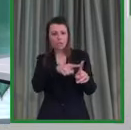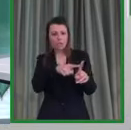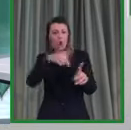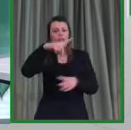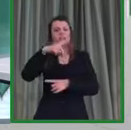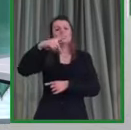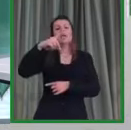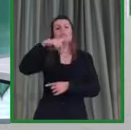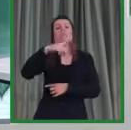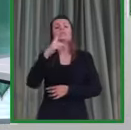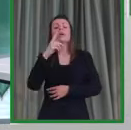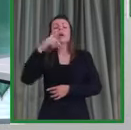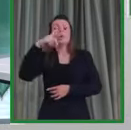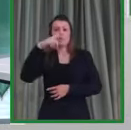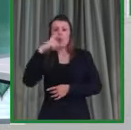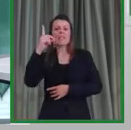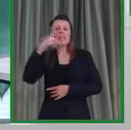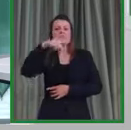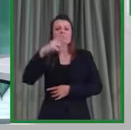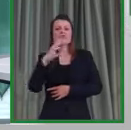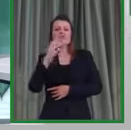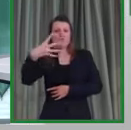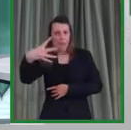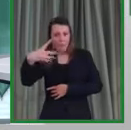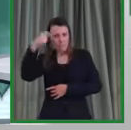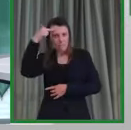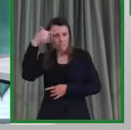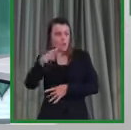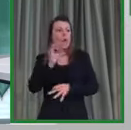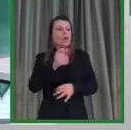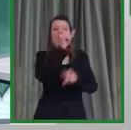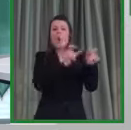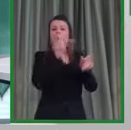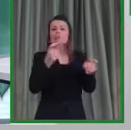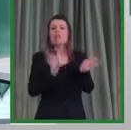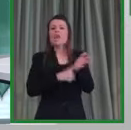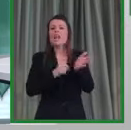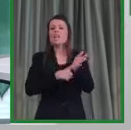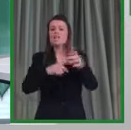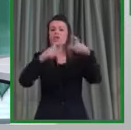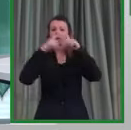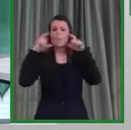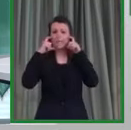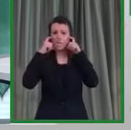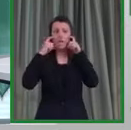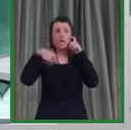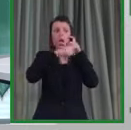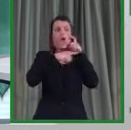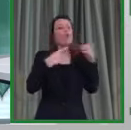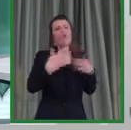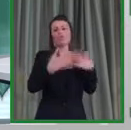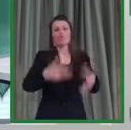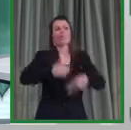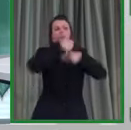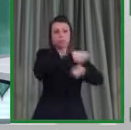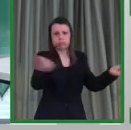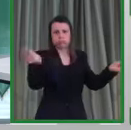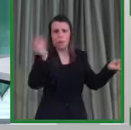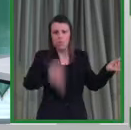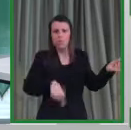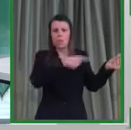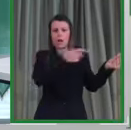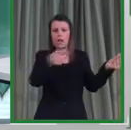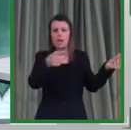ampliavano della platea di persone che hanno detto nel maschile anche a tutto il personale questo è quello che è successo quindi inizialmente